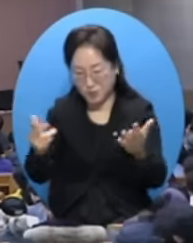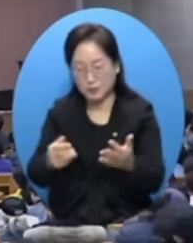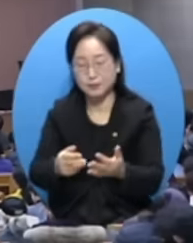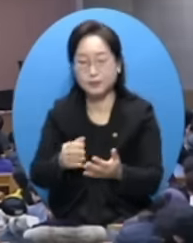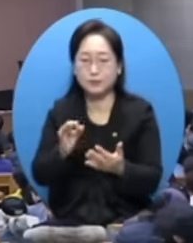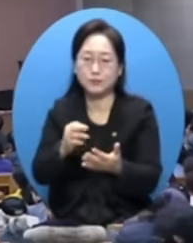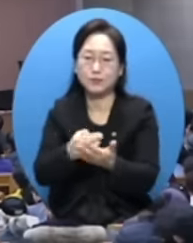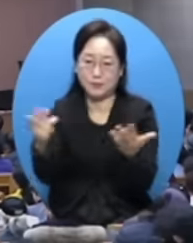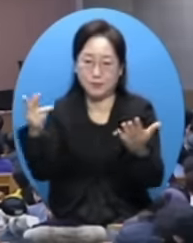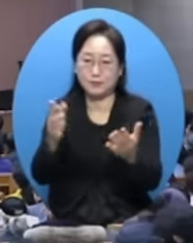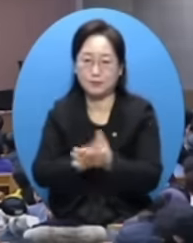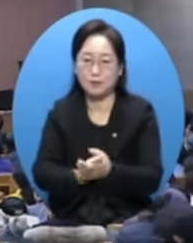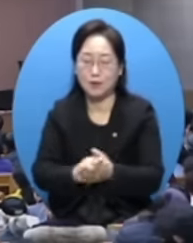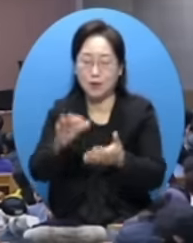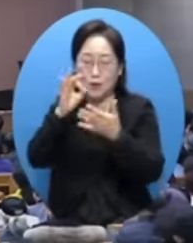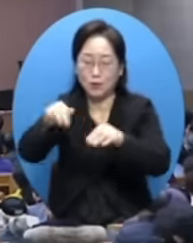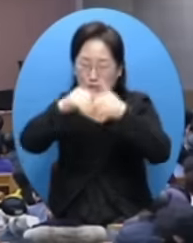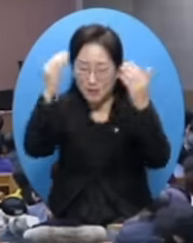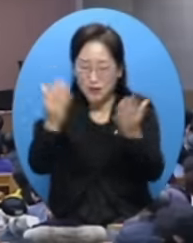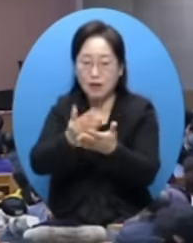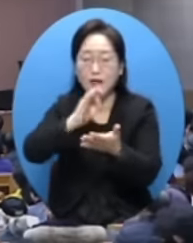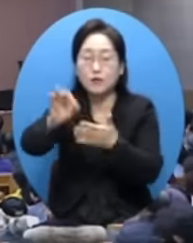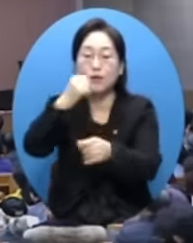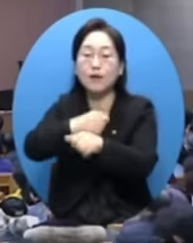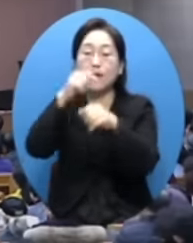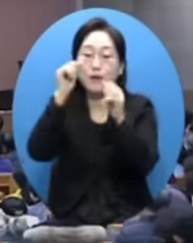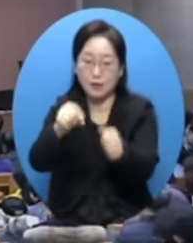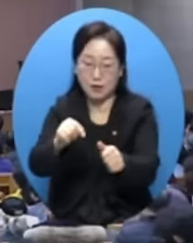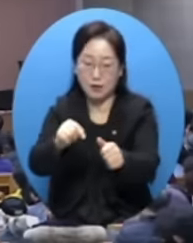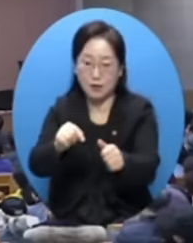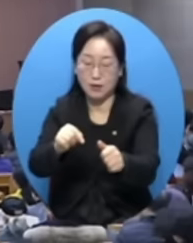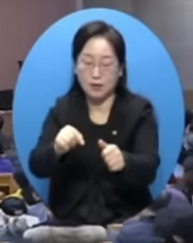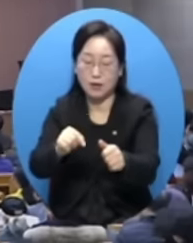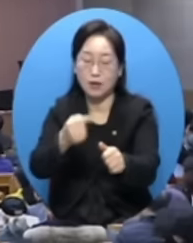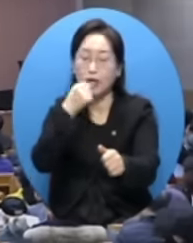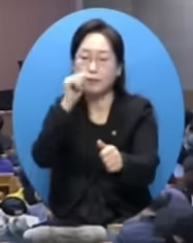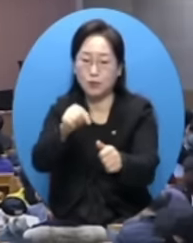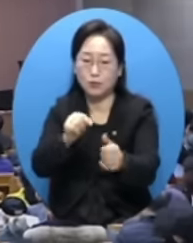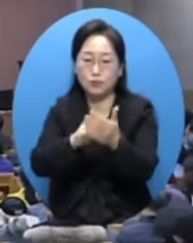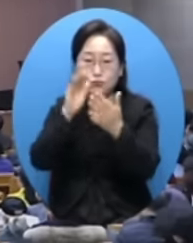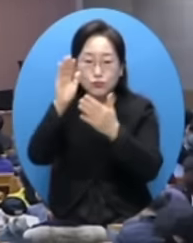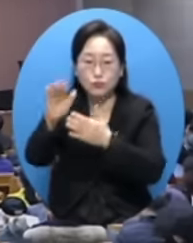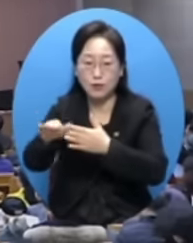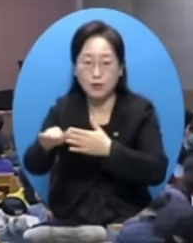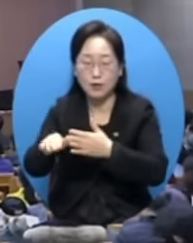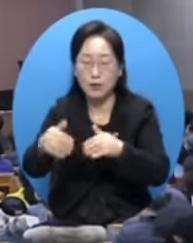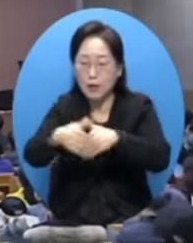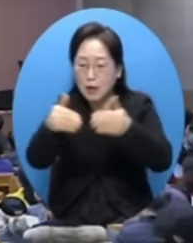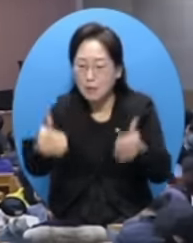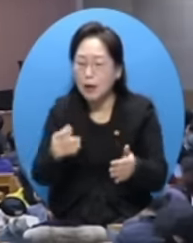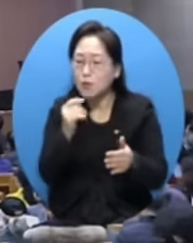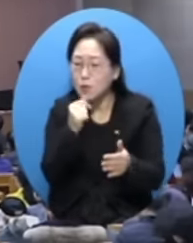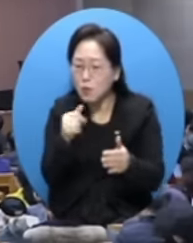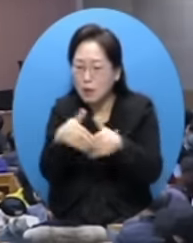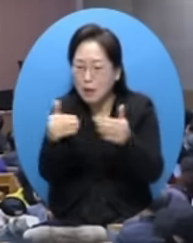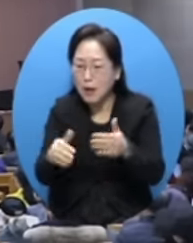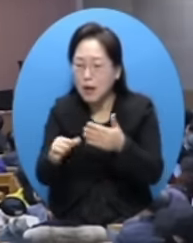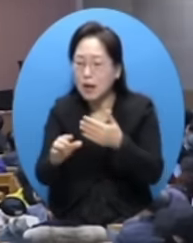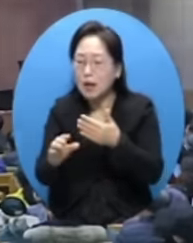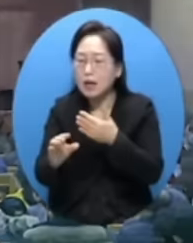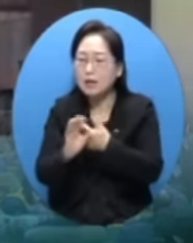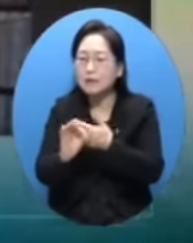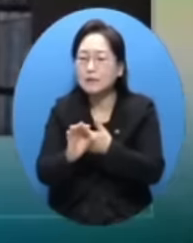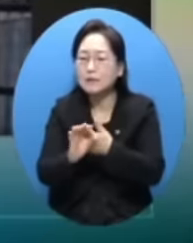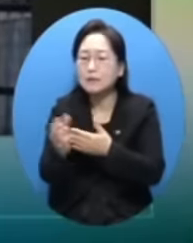그리고 전재산을 사회화 후에 세상 끝날 때까지 샌프란시스코에서 방 두 칸짜리 임대 아파트에 살면서